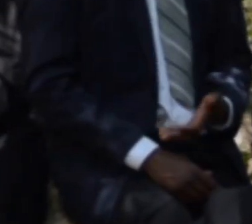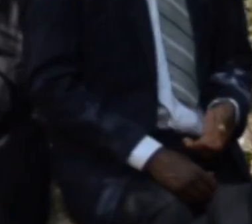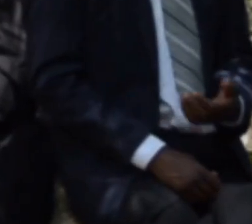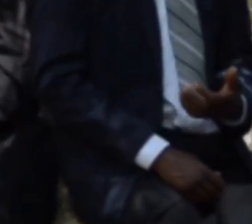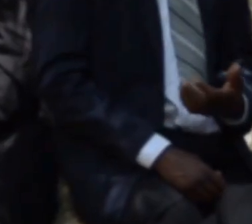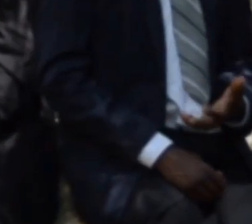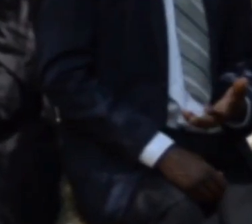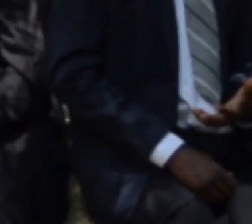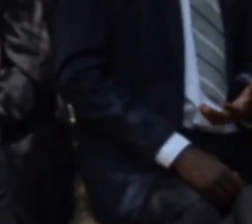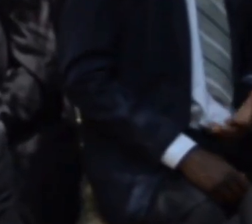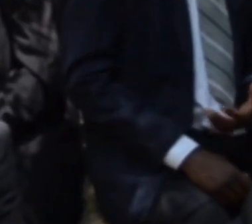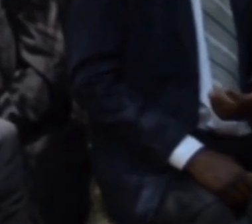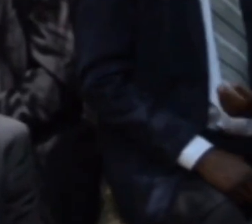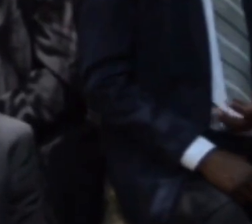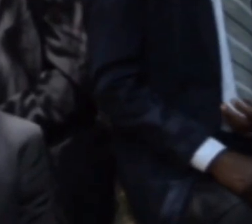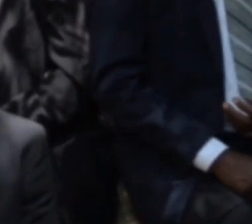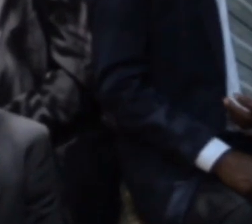achatibatsira,